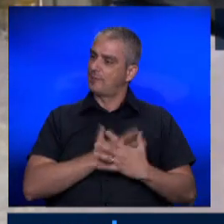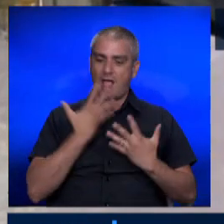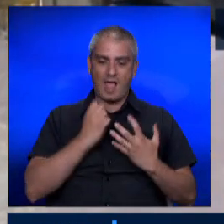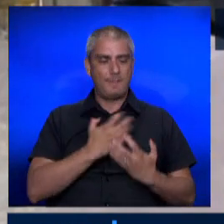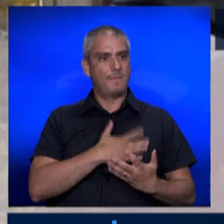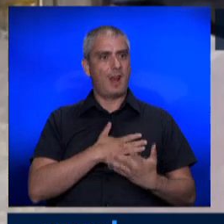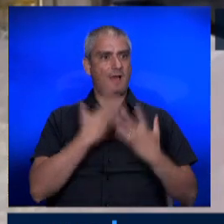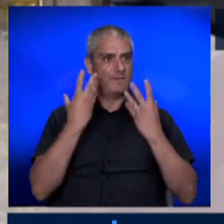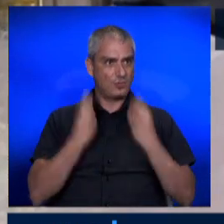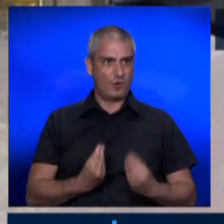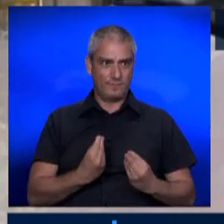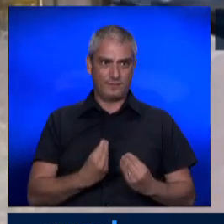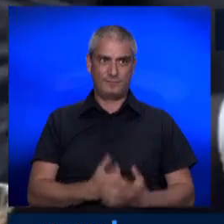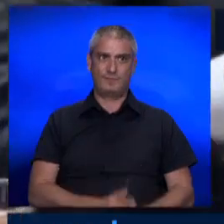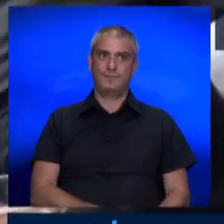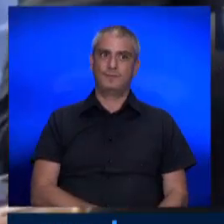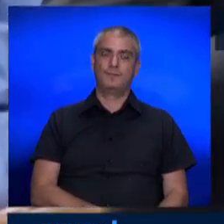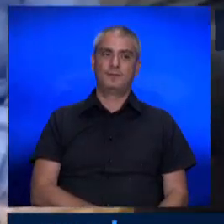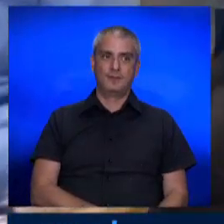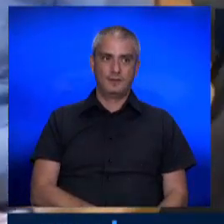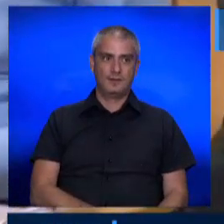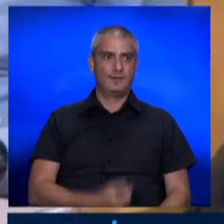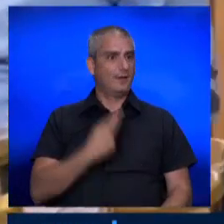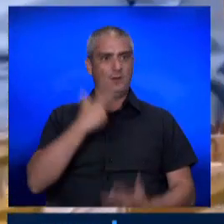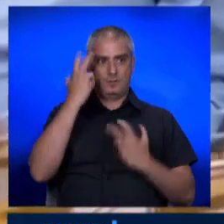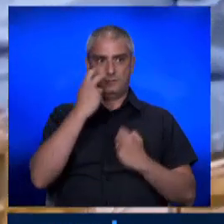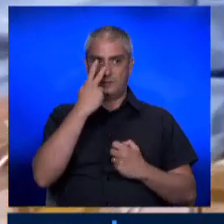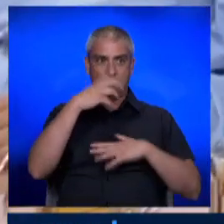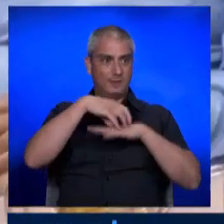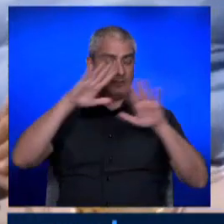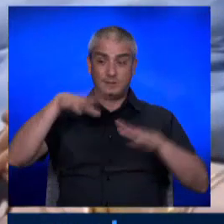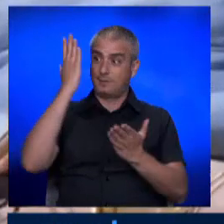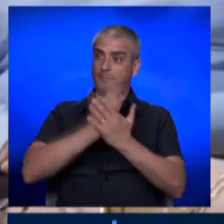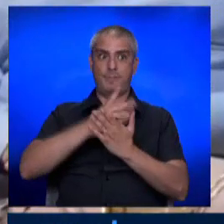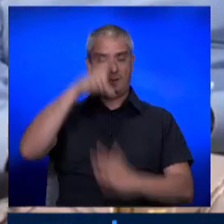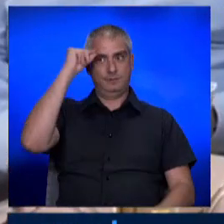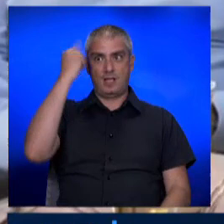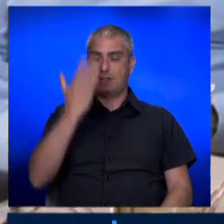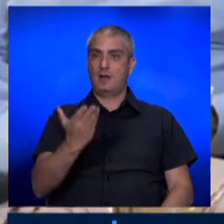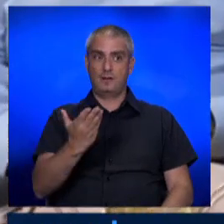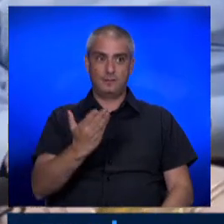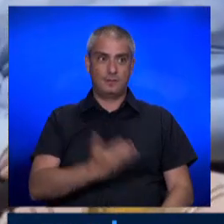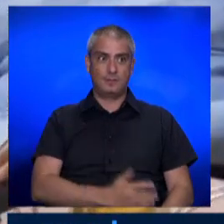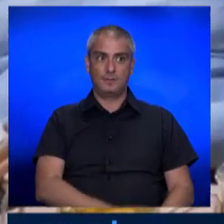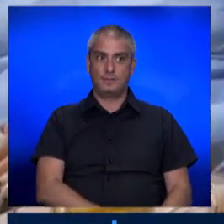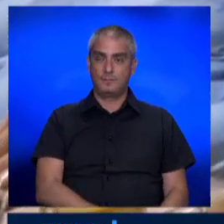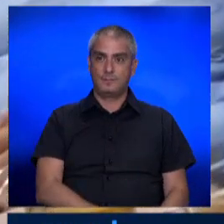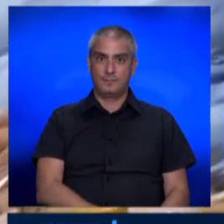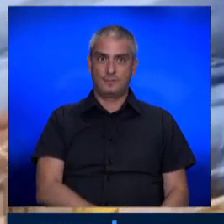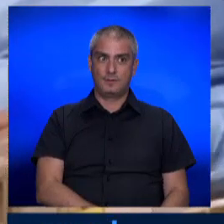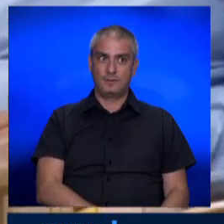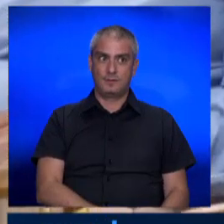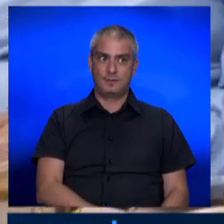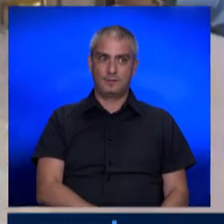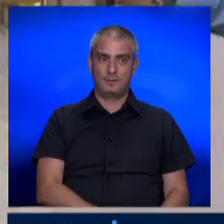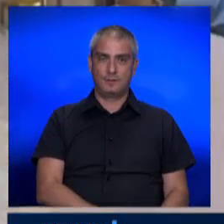warm people, good heart. ما توقعت اشوف مسجد في مكان في وسط في قلب